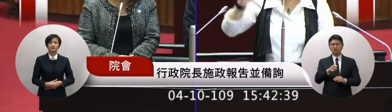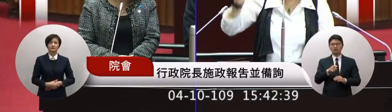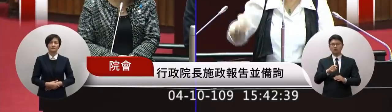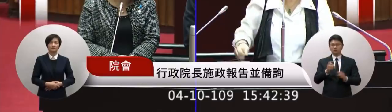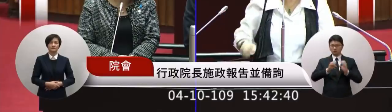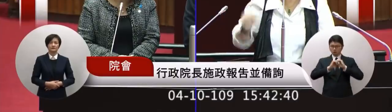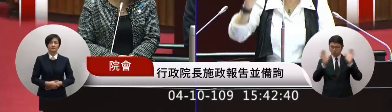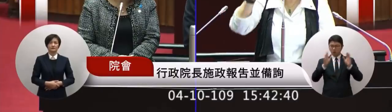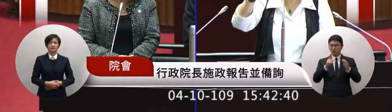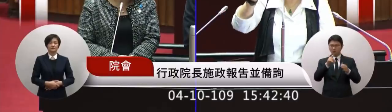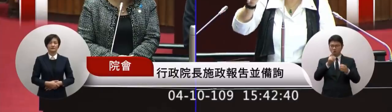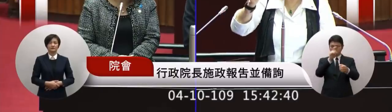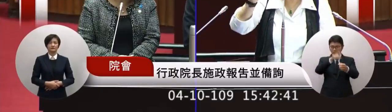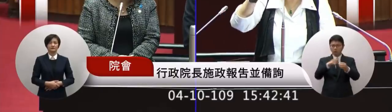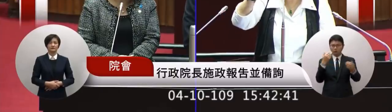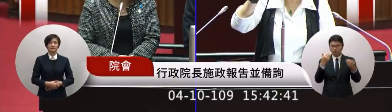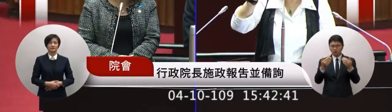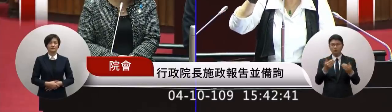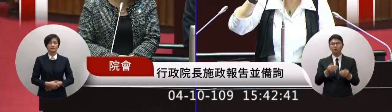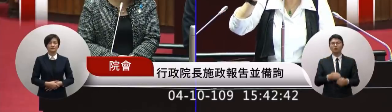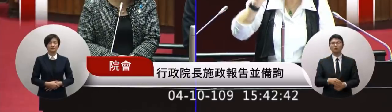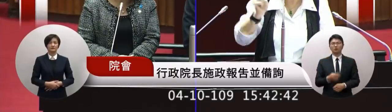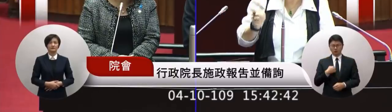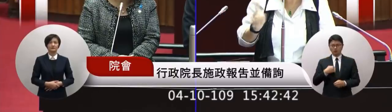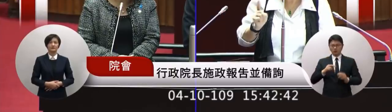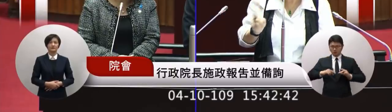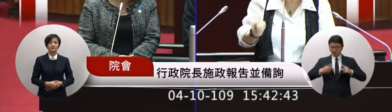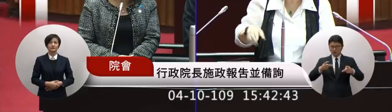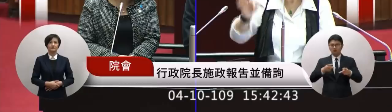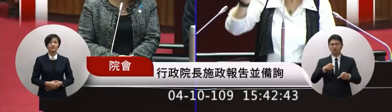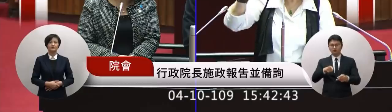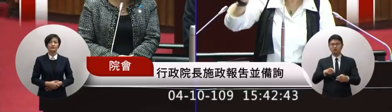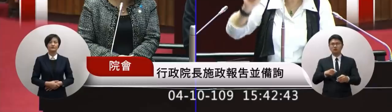的一个方向，我们一定要有好的，要调整成为好的劳